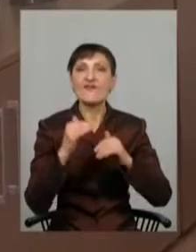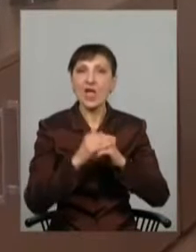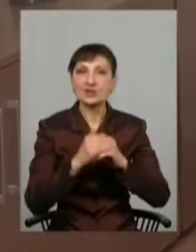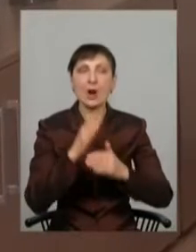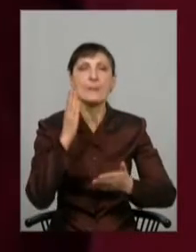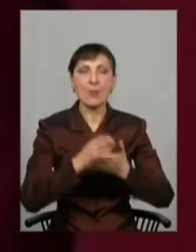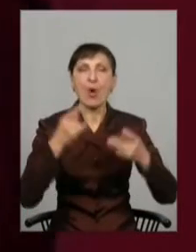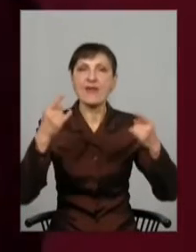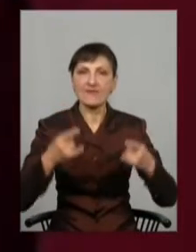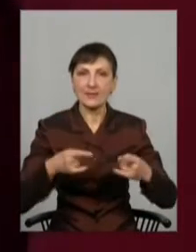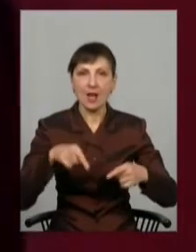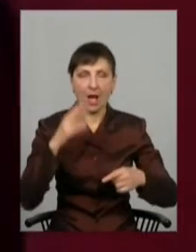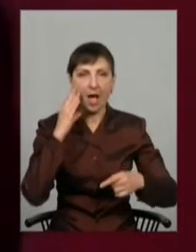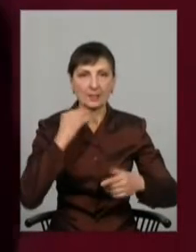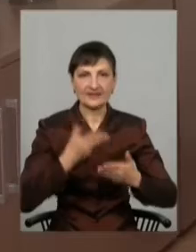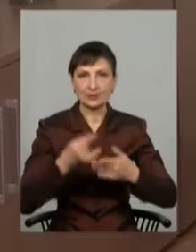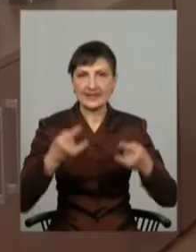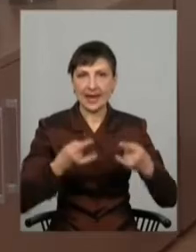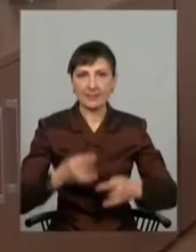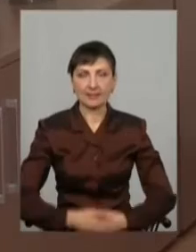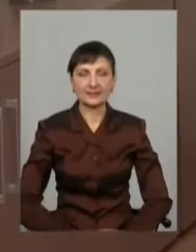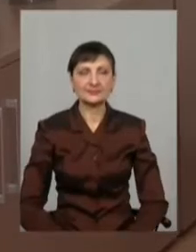в прямом эфире телеканала «Алматы».